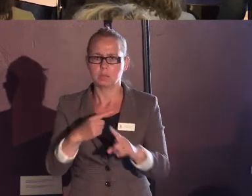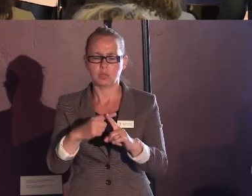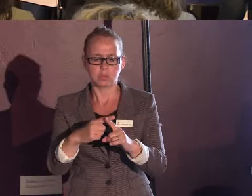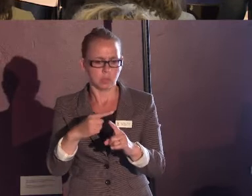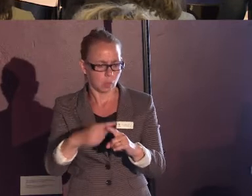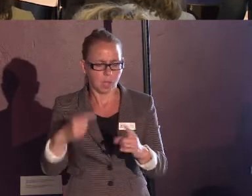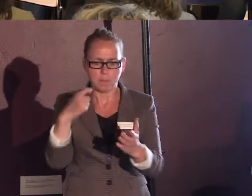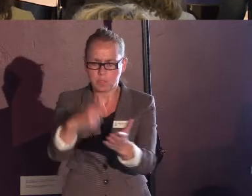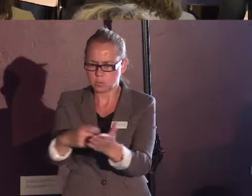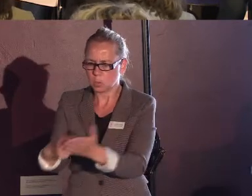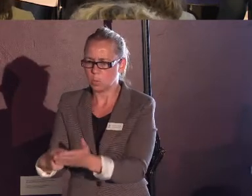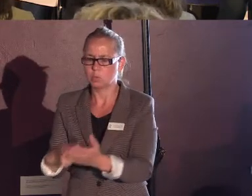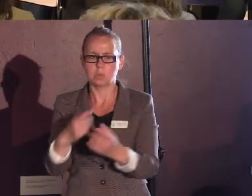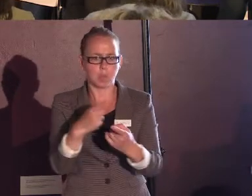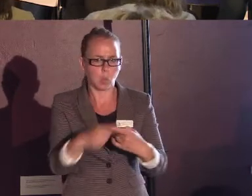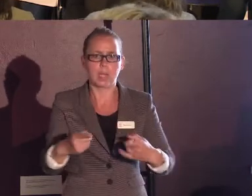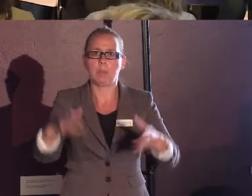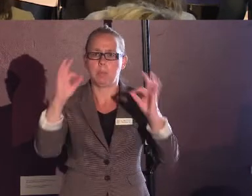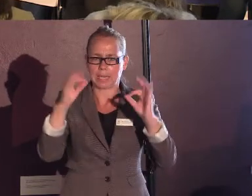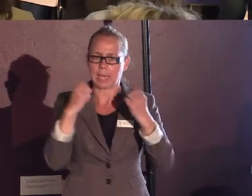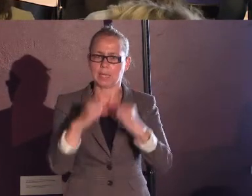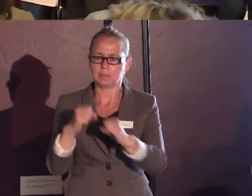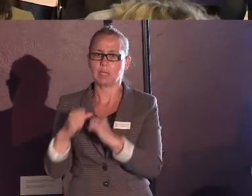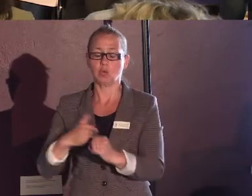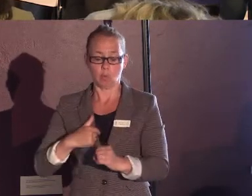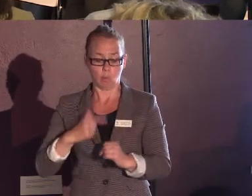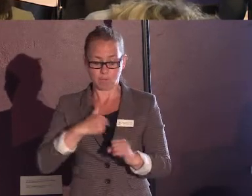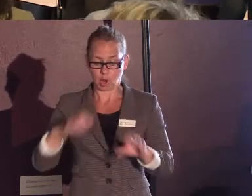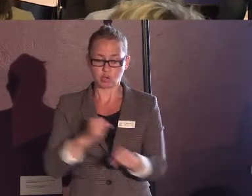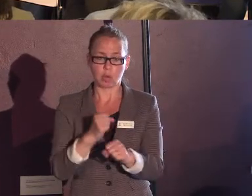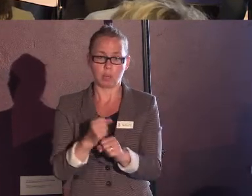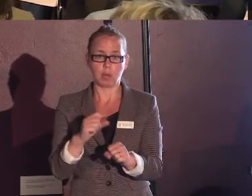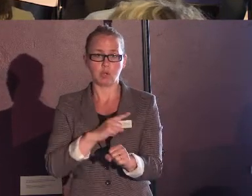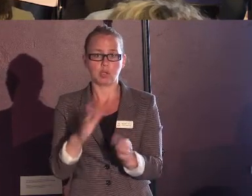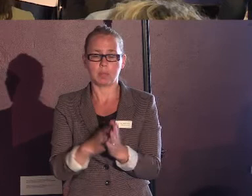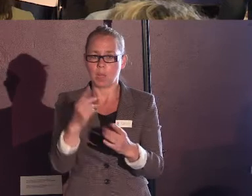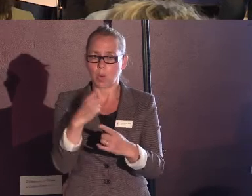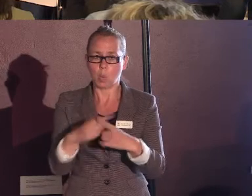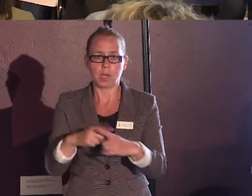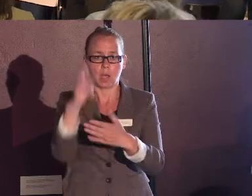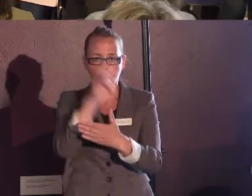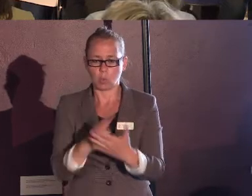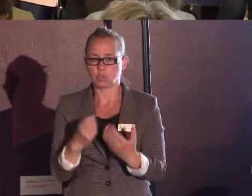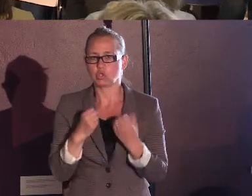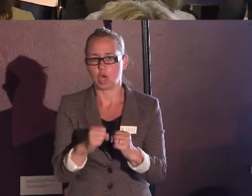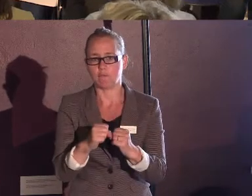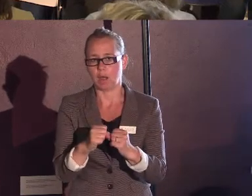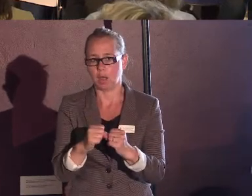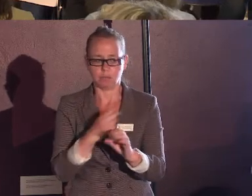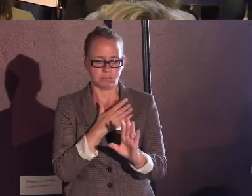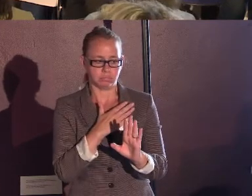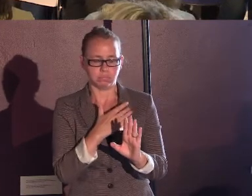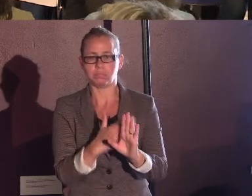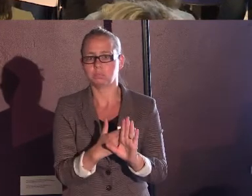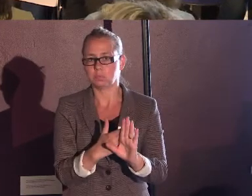kring olika typer av publika aktiviteter. Vi har jobbat ganska mycket med olika typer av konstutövare eller kulturutövare genom